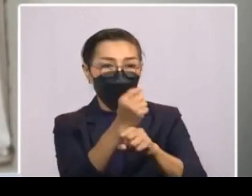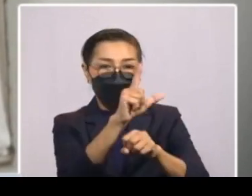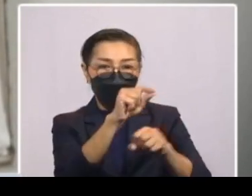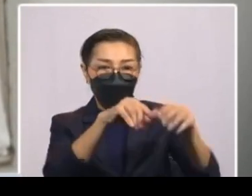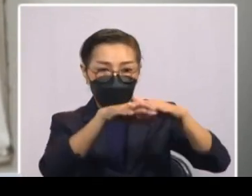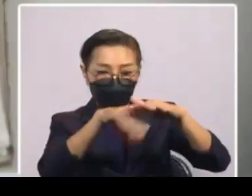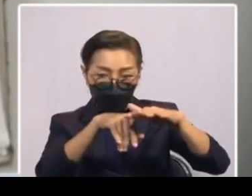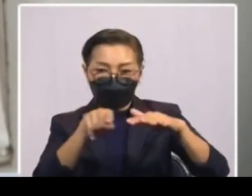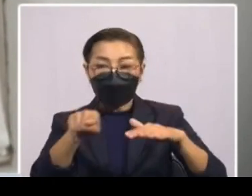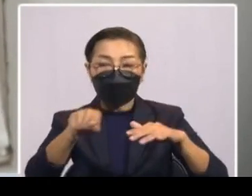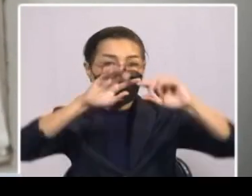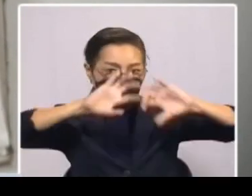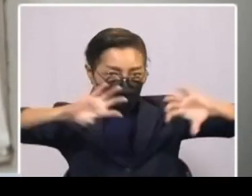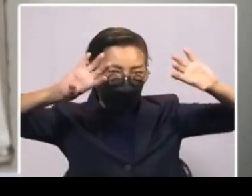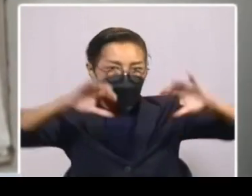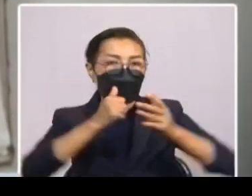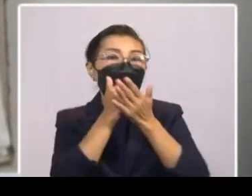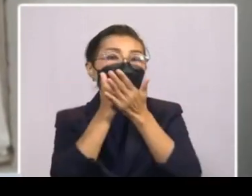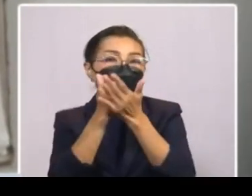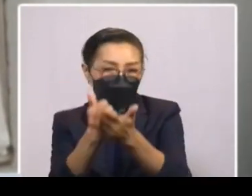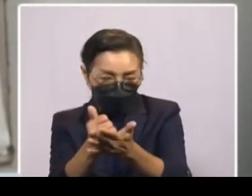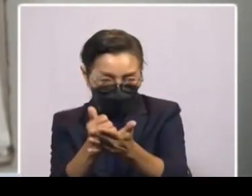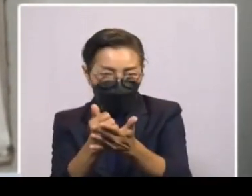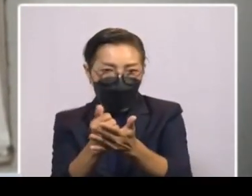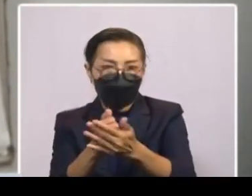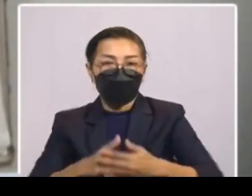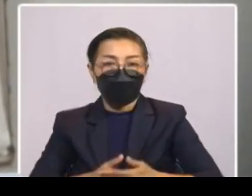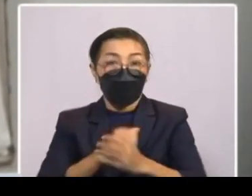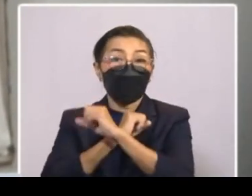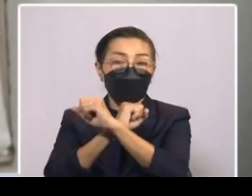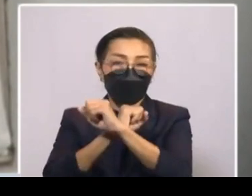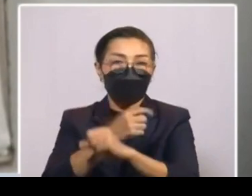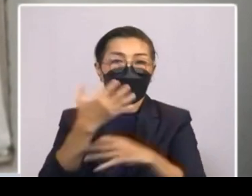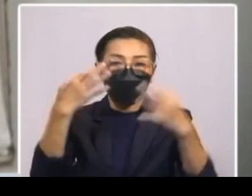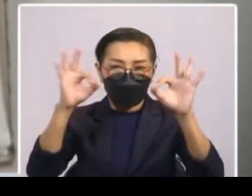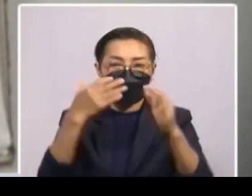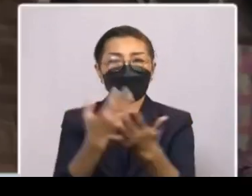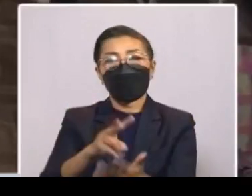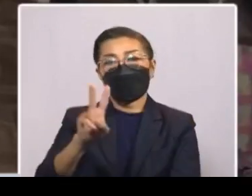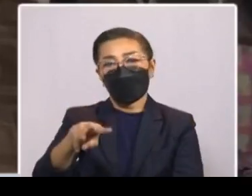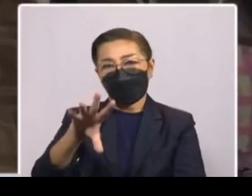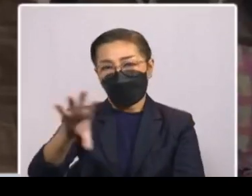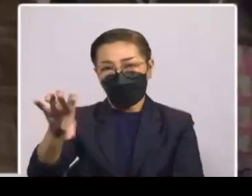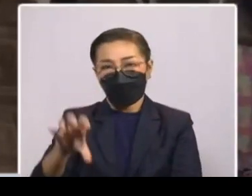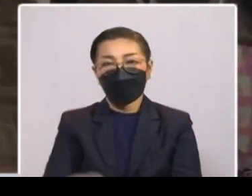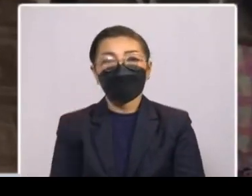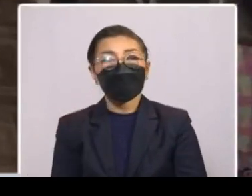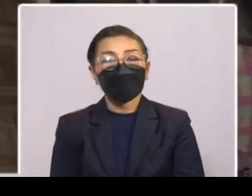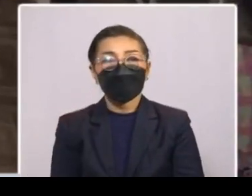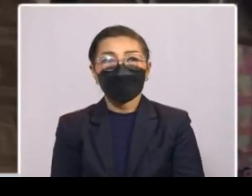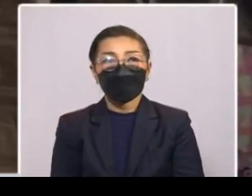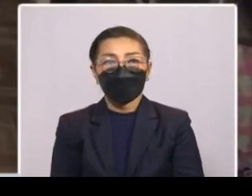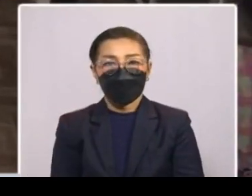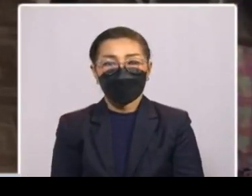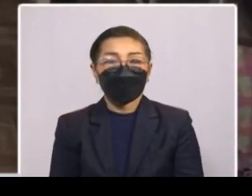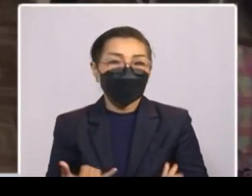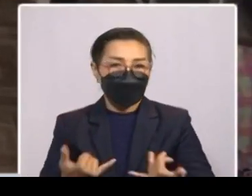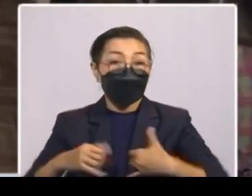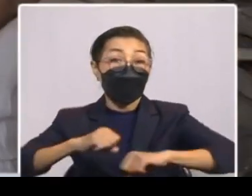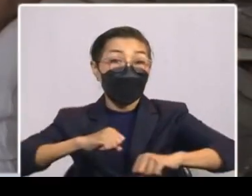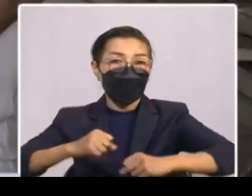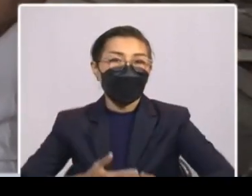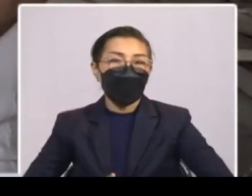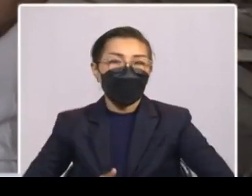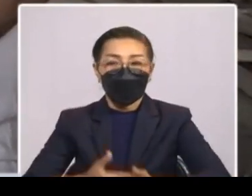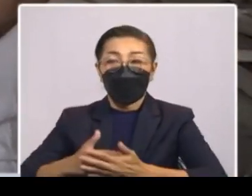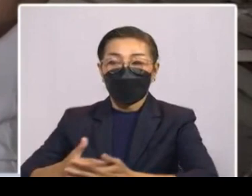ปีอันนี้รัฐบาลจ่ายให้ก็ราคามัน 2,500 บาท จากผลสำเร็จของการลดปัญหาตั้งครรภ์ไม่พึ